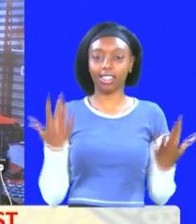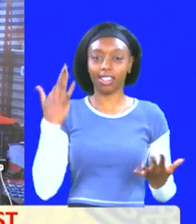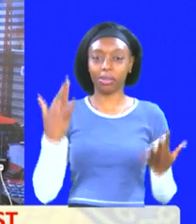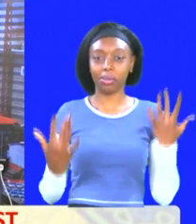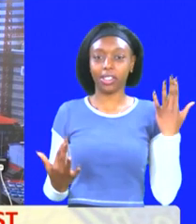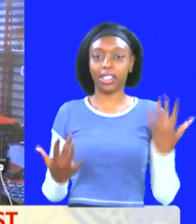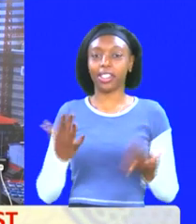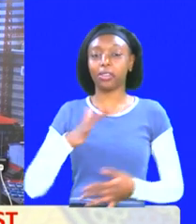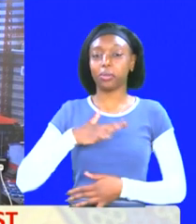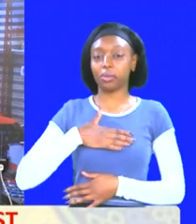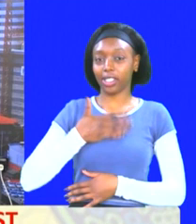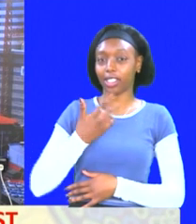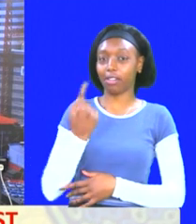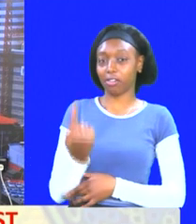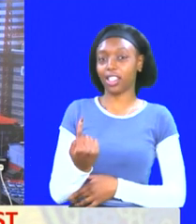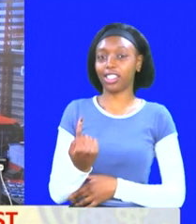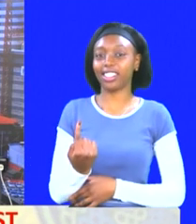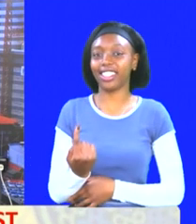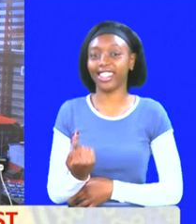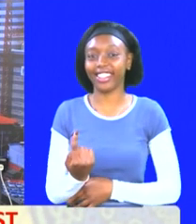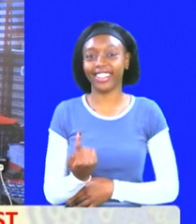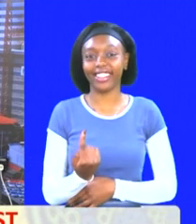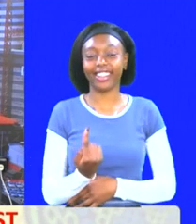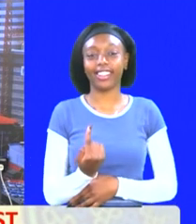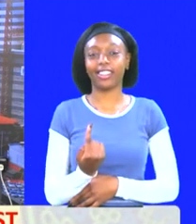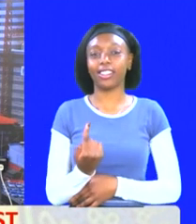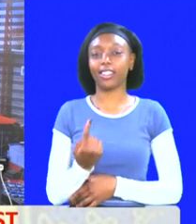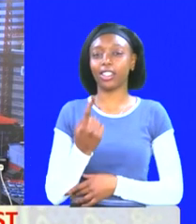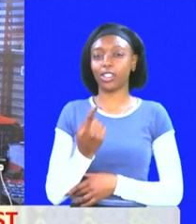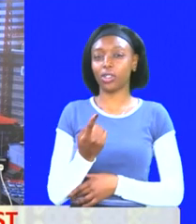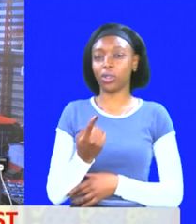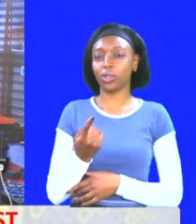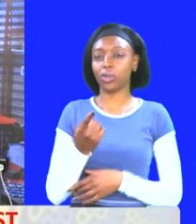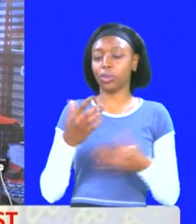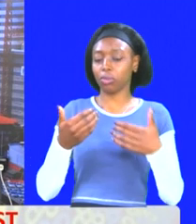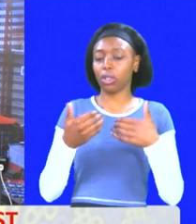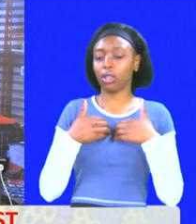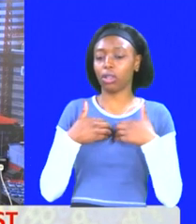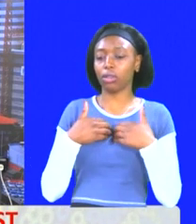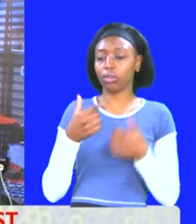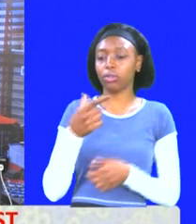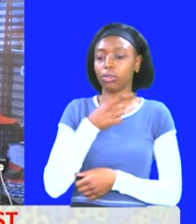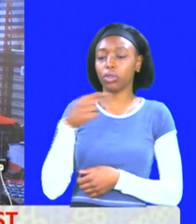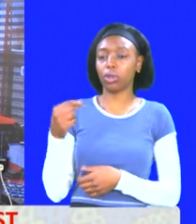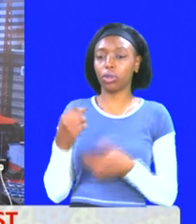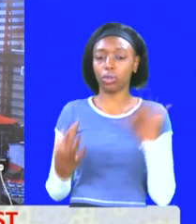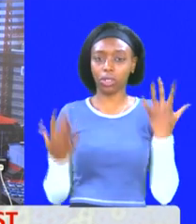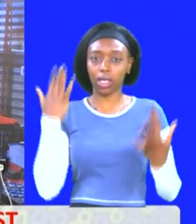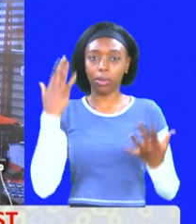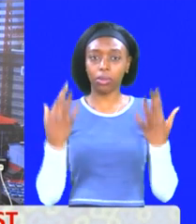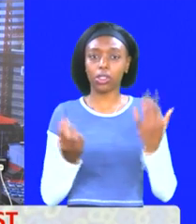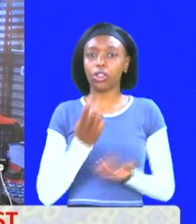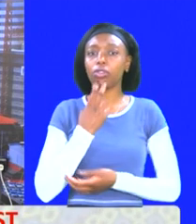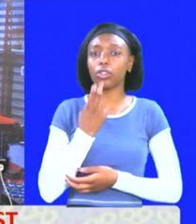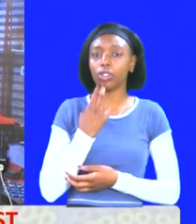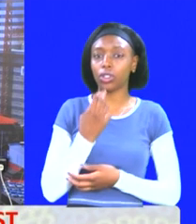kuna tabia mzuri sijui kani tabia mzuri au mbaya umwaienda kwa traditional sherehe za waloya sija nimeziona kwa social